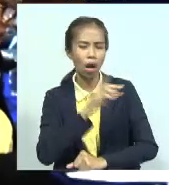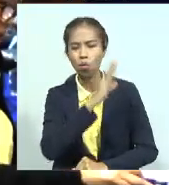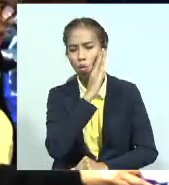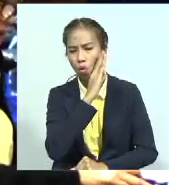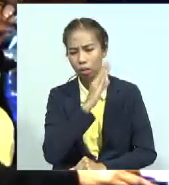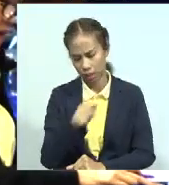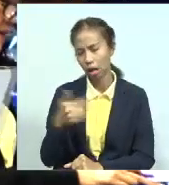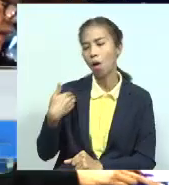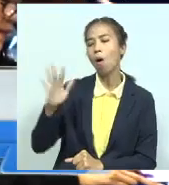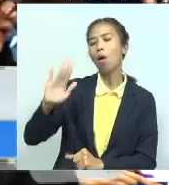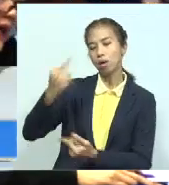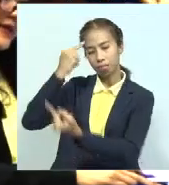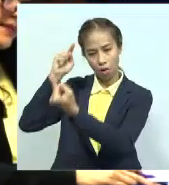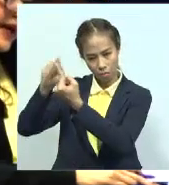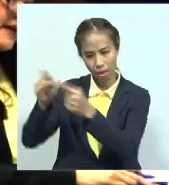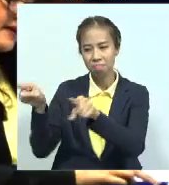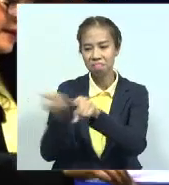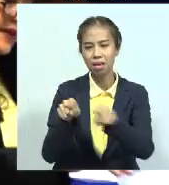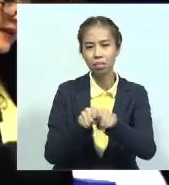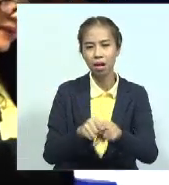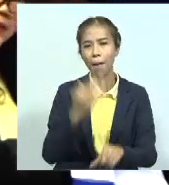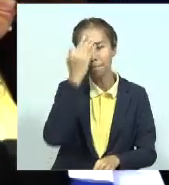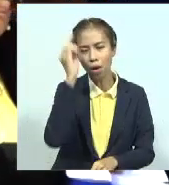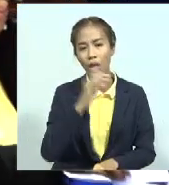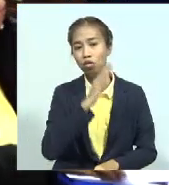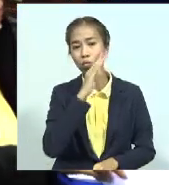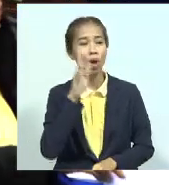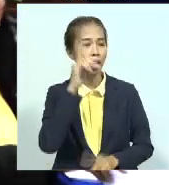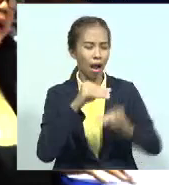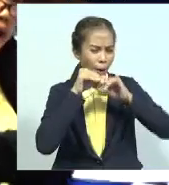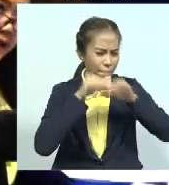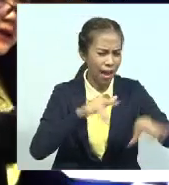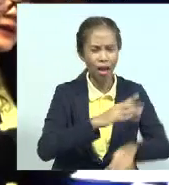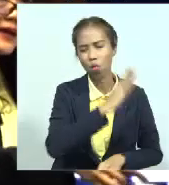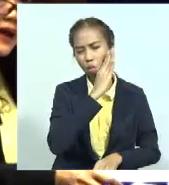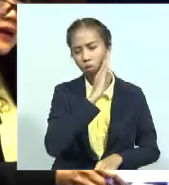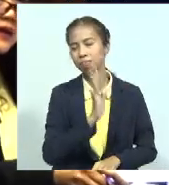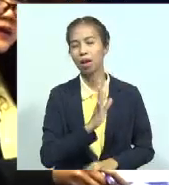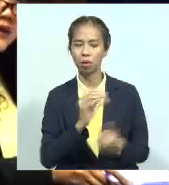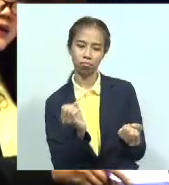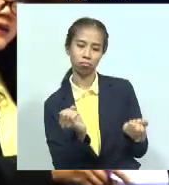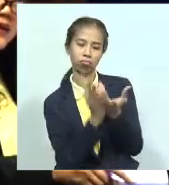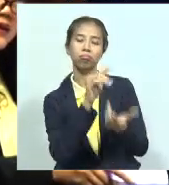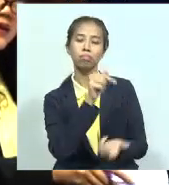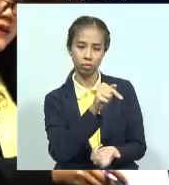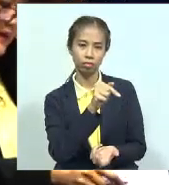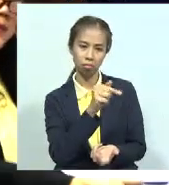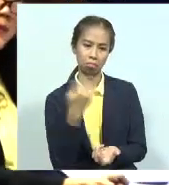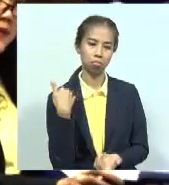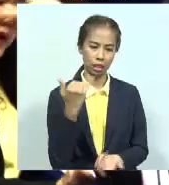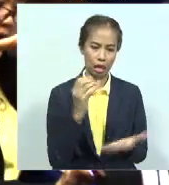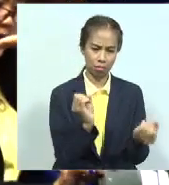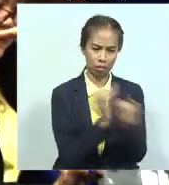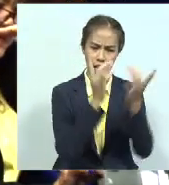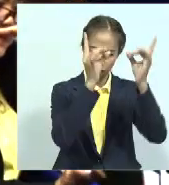งกันเพราะว่าเราไม่อยากจะนำเสนออะไรที่มันไม่จริงแล้วทำให้เกิดความแตกตื่นเป็นความเสียหายบางทีความเสียหายนี่มันอาจจะร้ายแรงแล้วก็